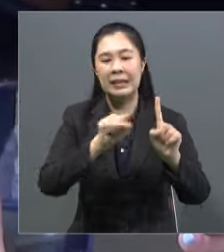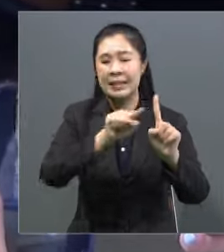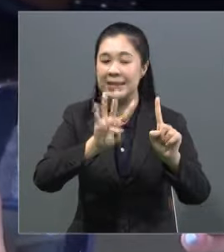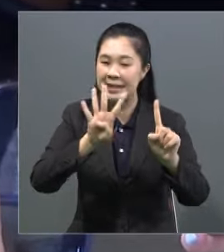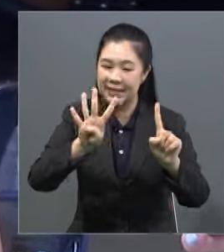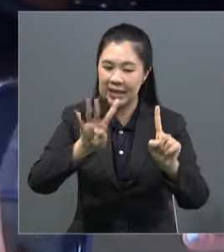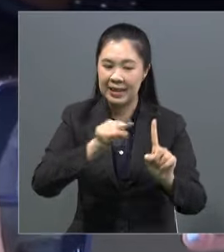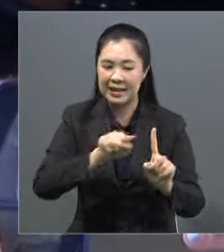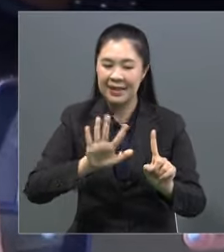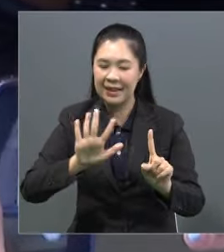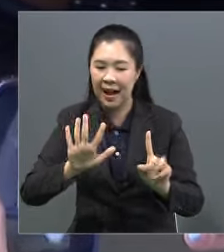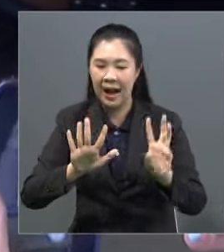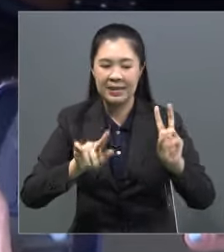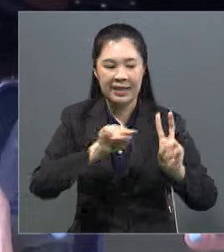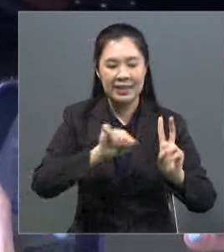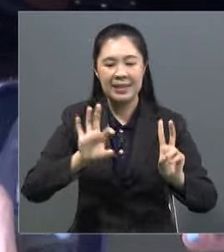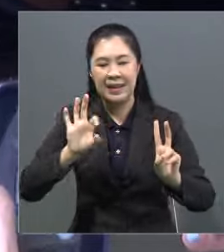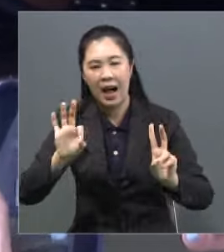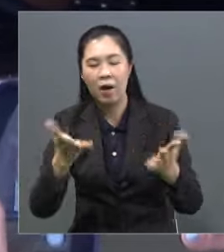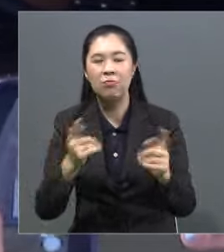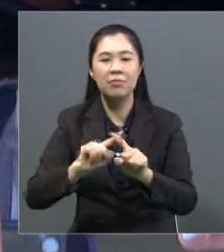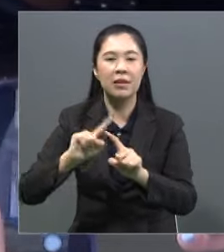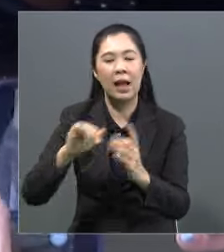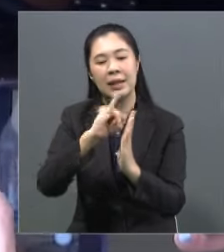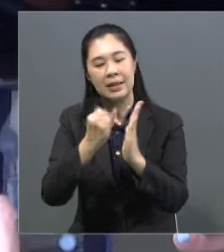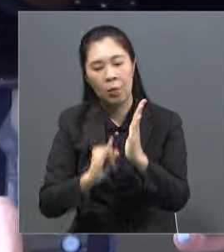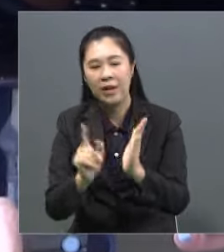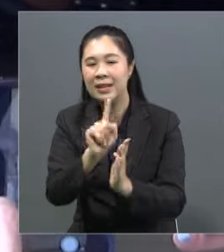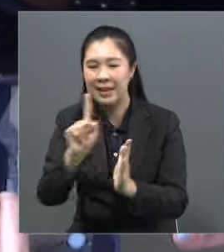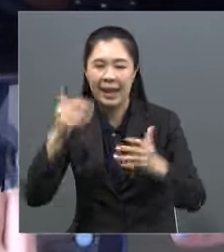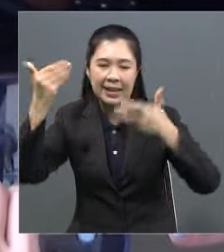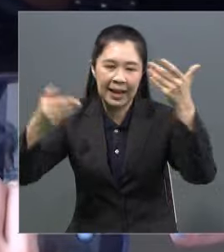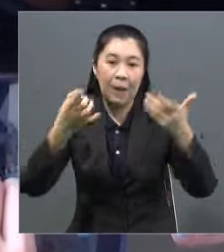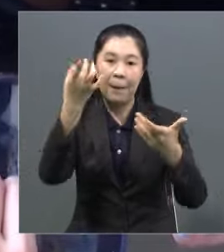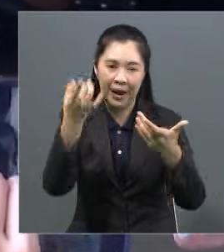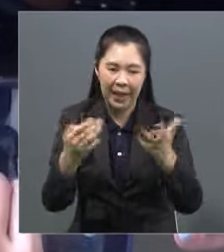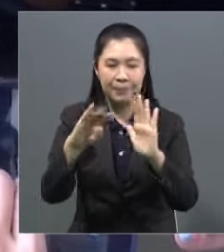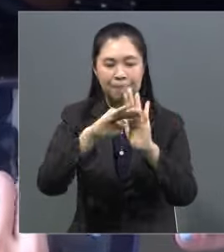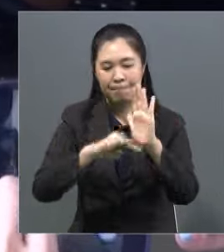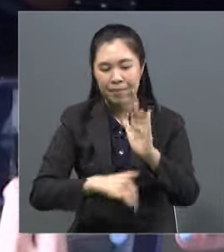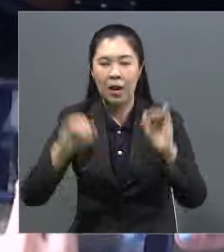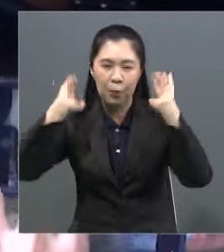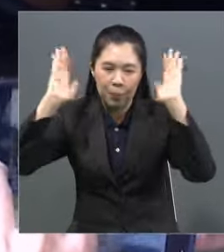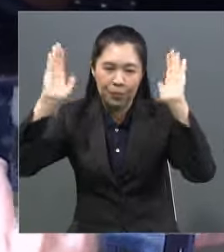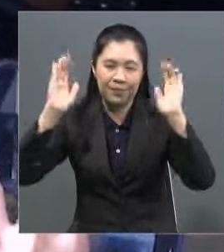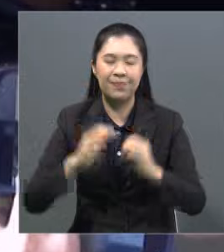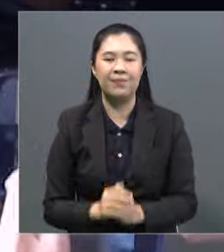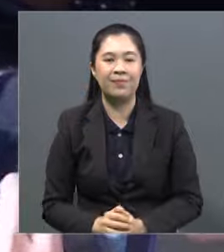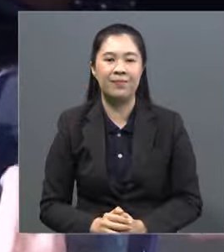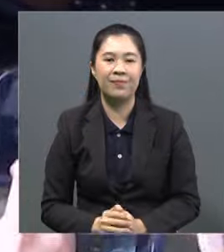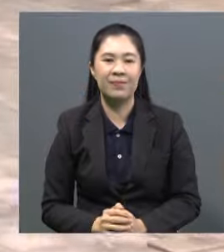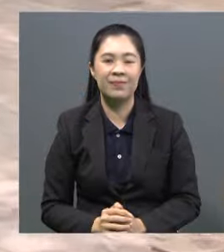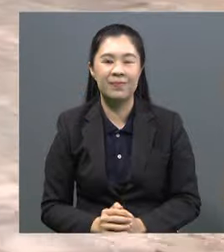1-4 1-5หรือว่า7-9มีกิจกรรมที่จังหวัดไหนและมีกิจกรรมอะไรบ้างค่ะตอนนี้ก็พยายามโปรโมทออกมาเยอะกว่าเดิมค่ะ